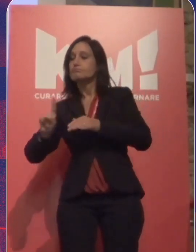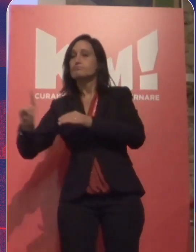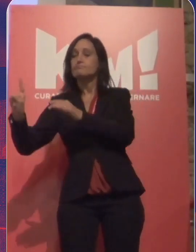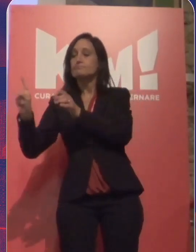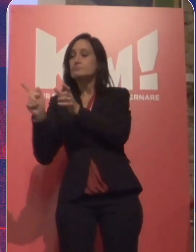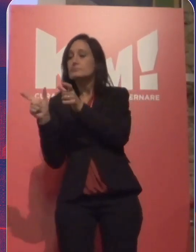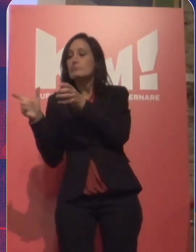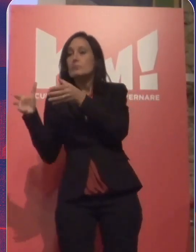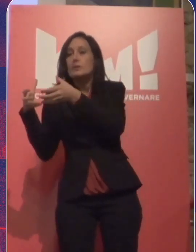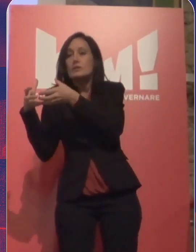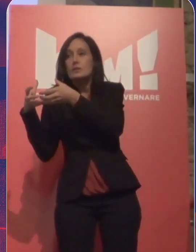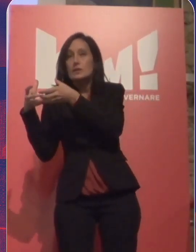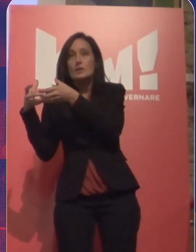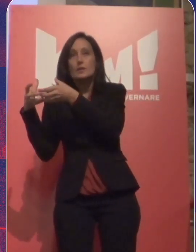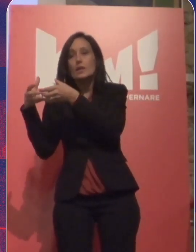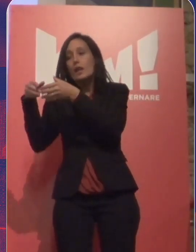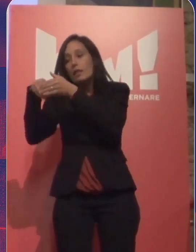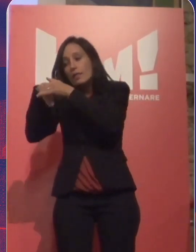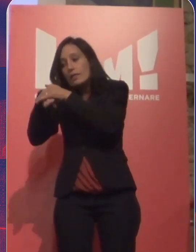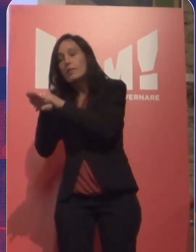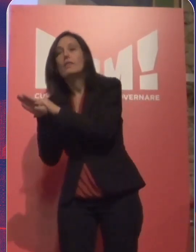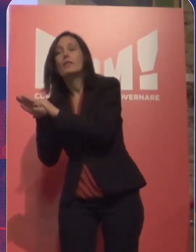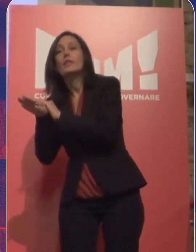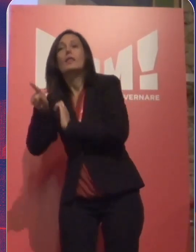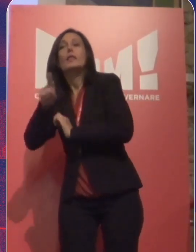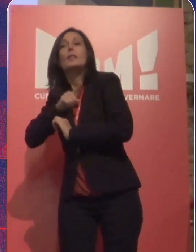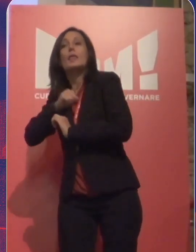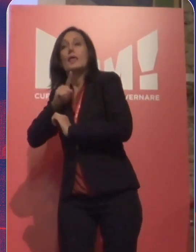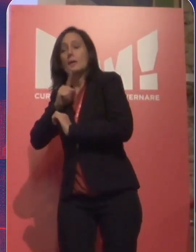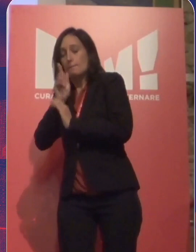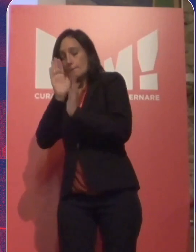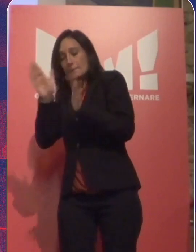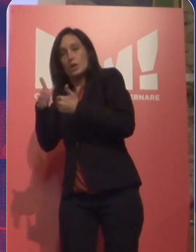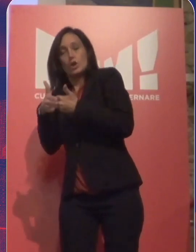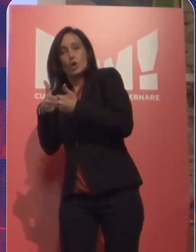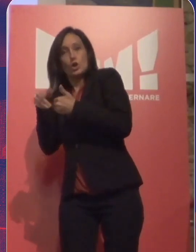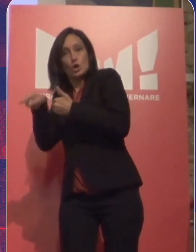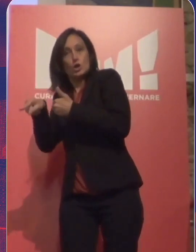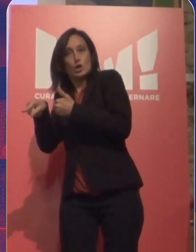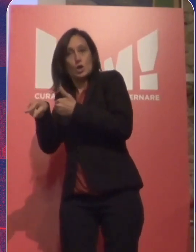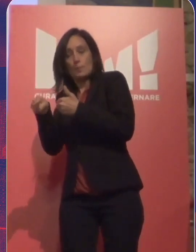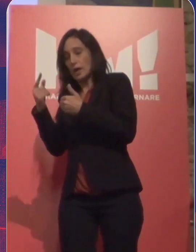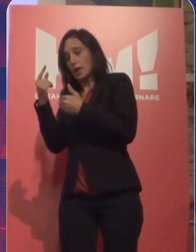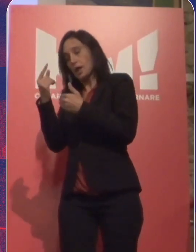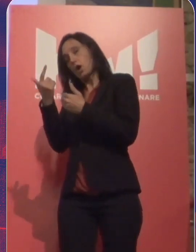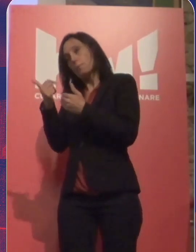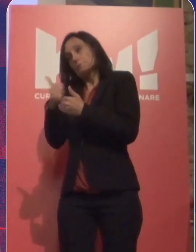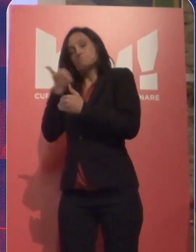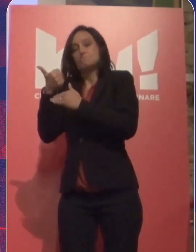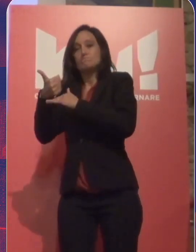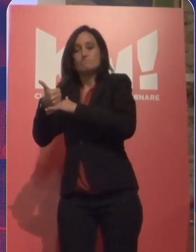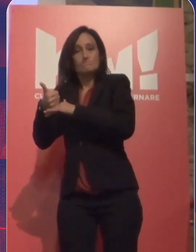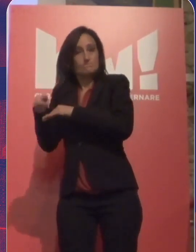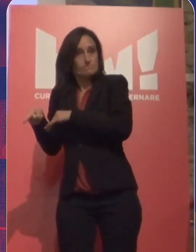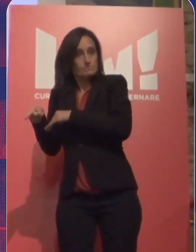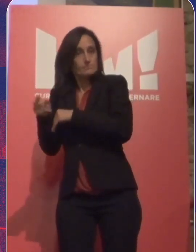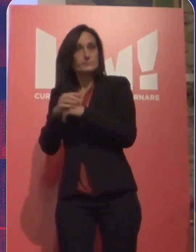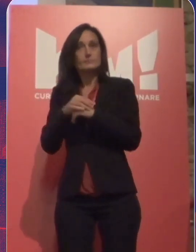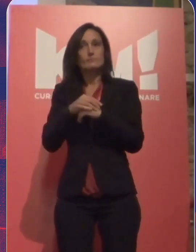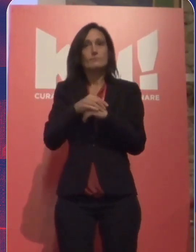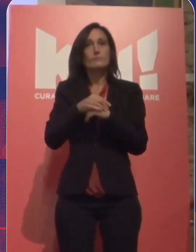di nicchia narcisistica ma tutto questo è chiaro che mentre dico queste